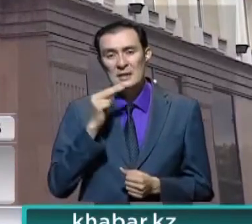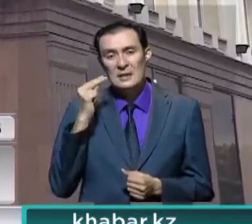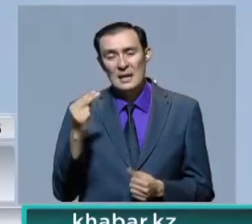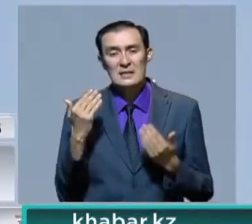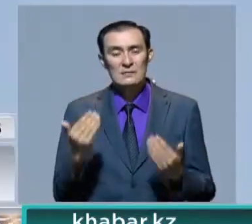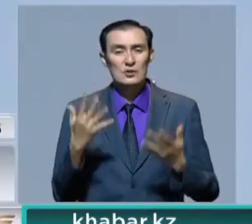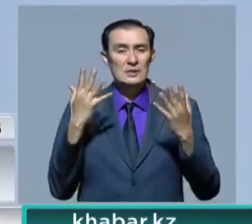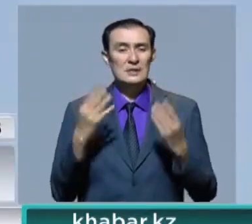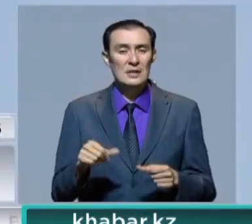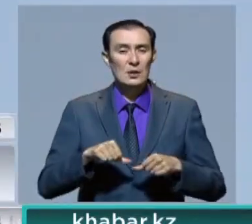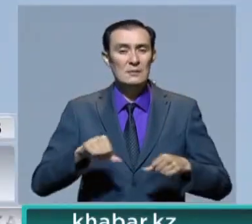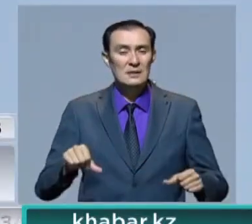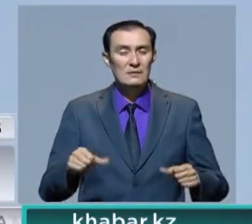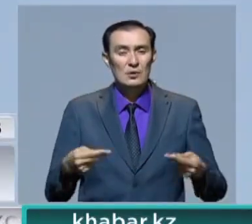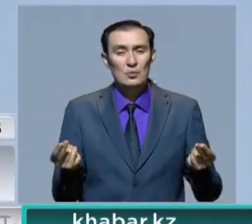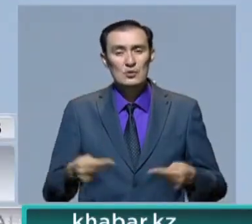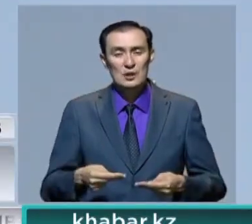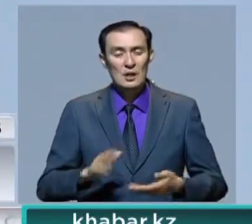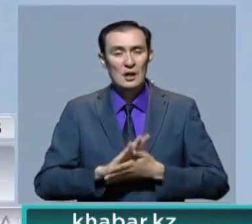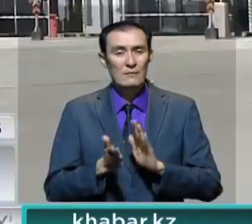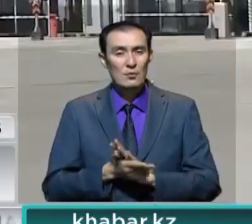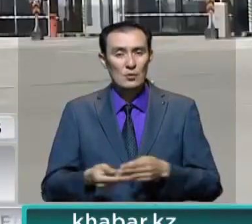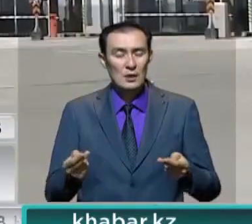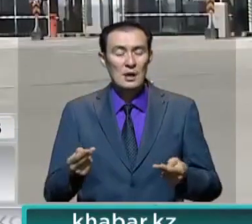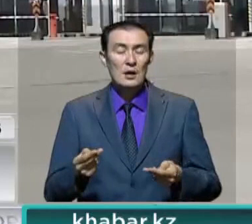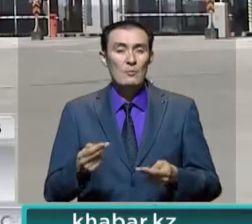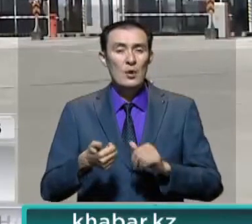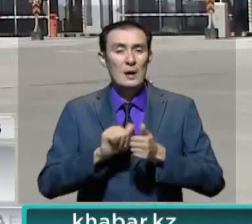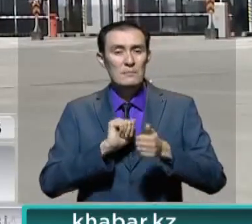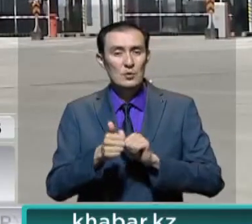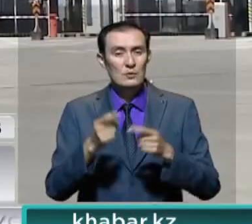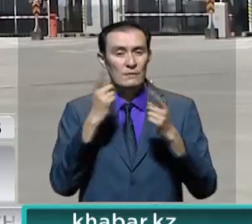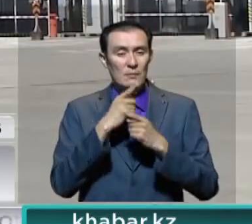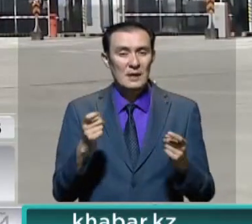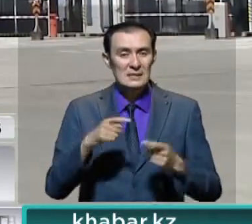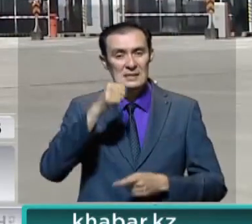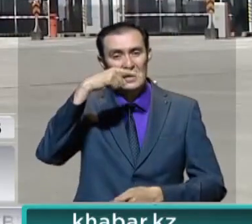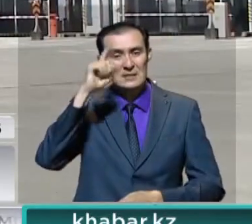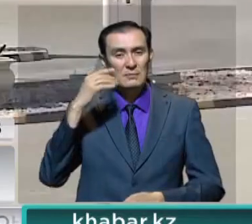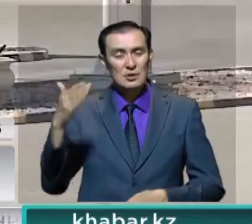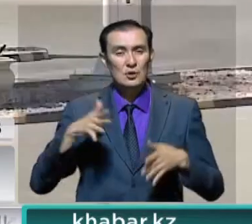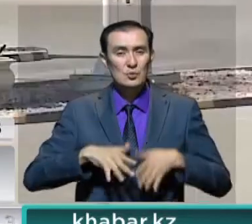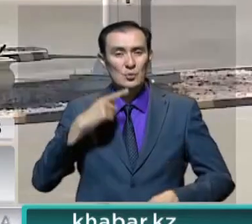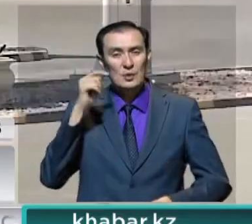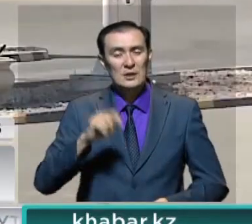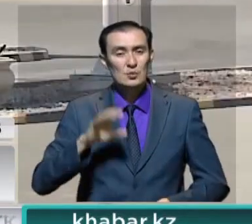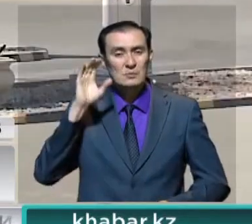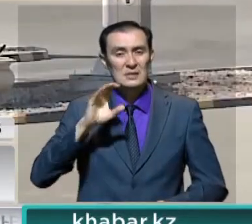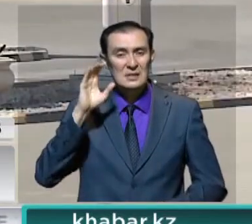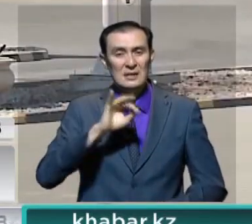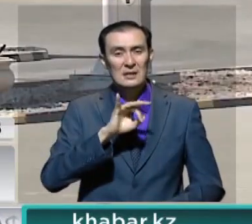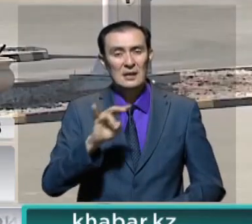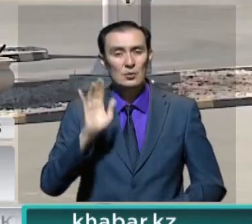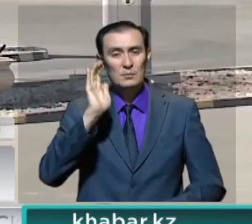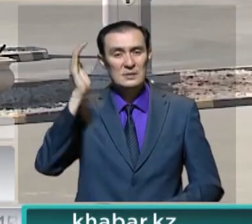на сегодняшний день комитетом заключены международные договоры по обмене информацией с Азербайджаном, Грузией, Украиной, Узбекистаном,